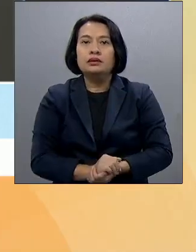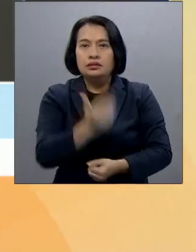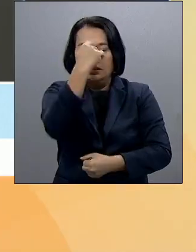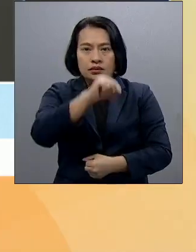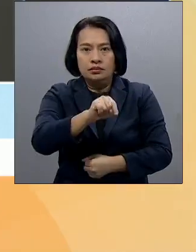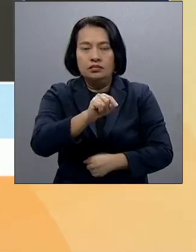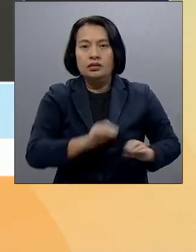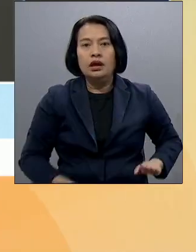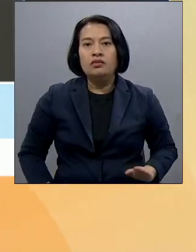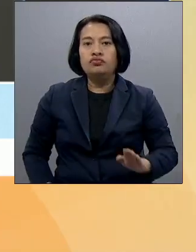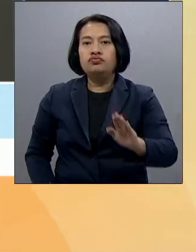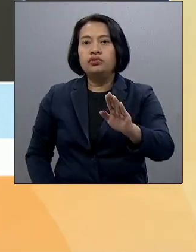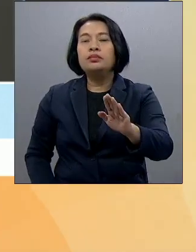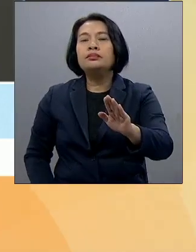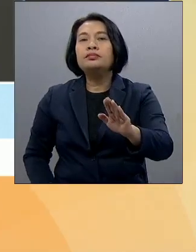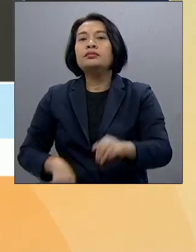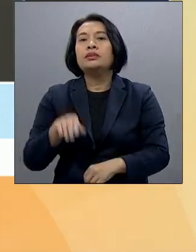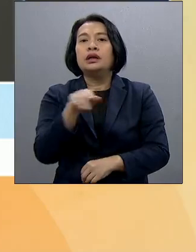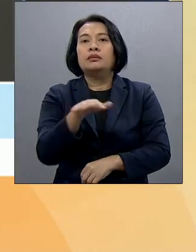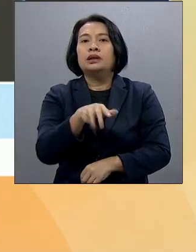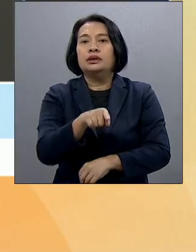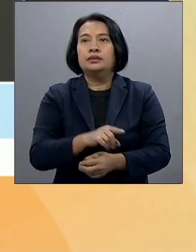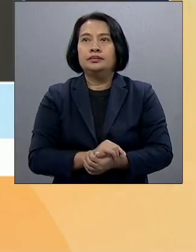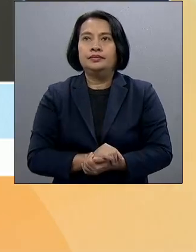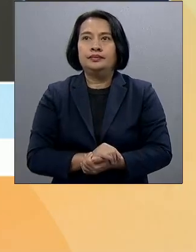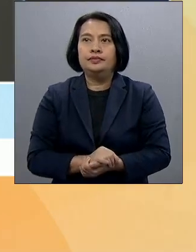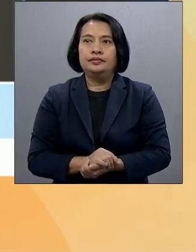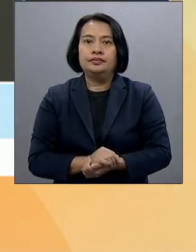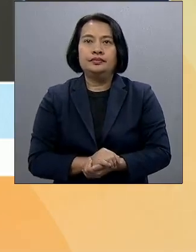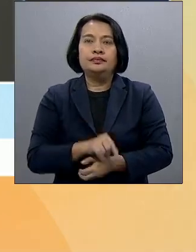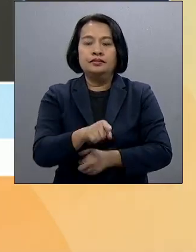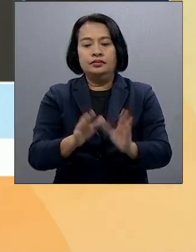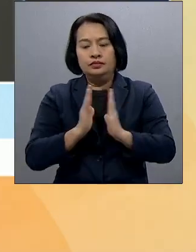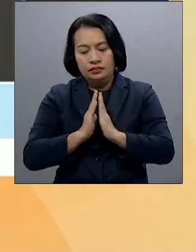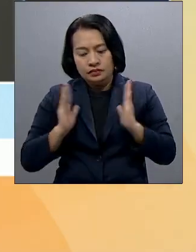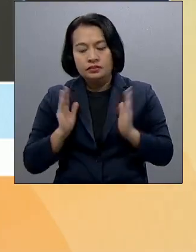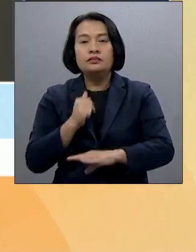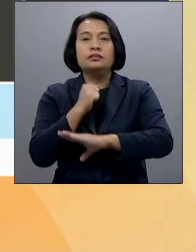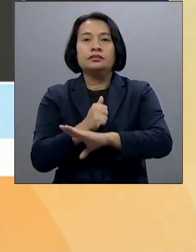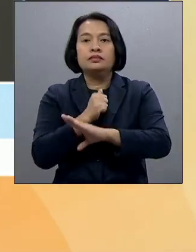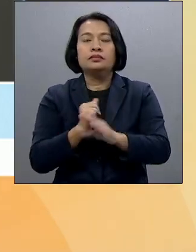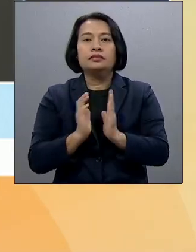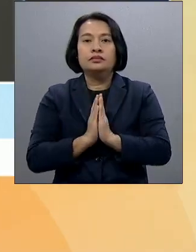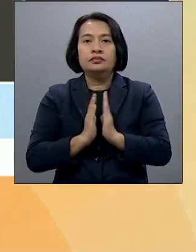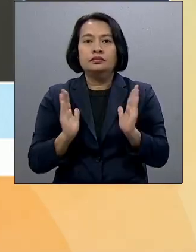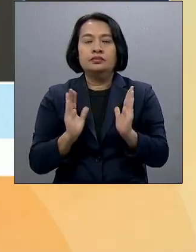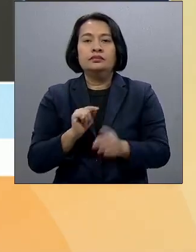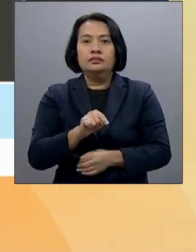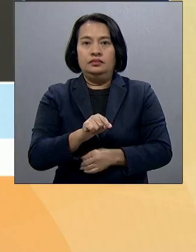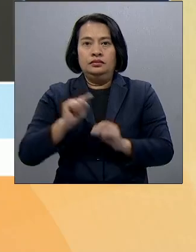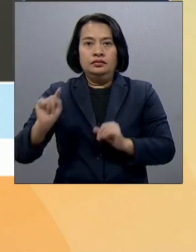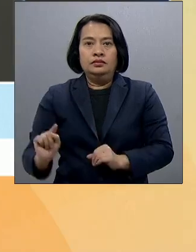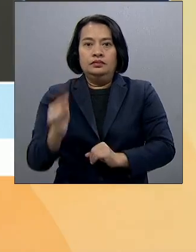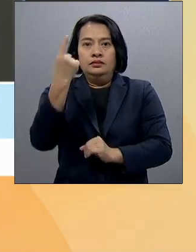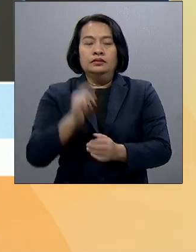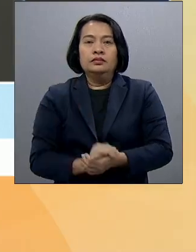เฉยๆเราก็บล็อกเส้นทางเฉยๆนะคร ับ ค่ะโอเคได้เลยนะคะนั้นขอบพระคุณข้อมูลจากท่านผอ.มากๆเลยนะคะเห็นว่าเป็นครั้งแรกด้วยอ่ะที่